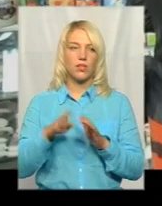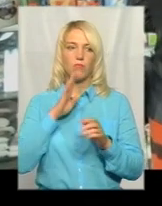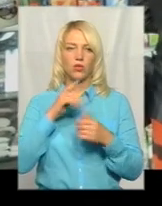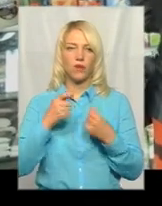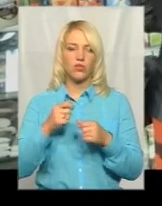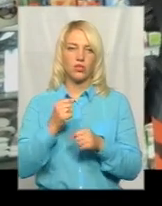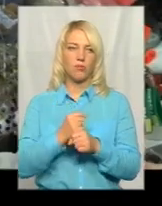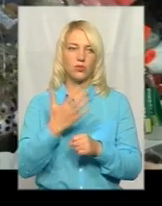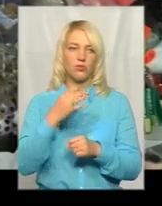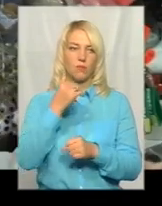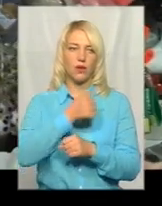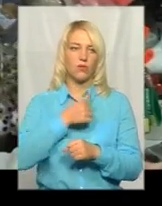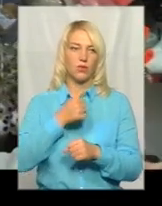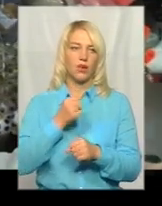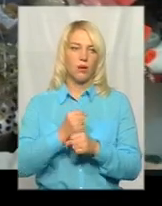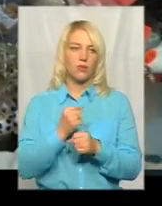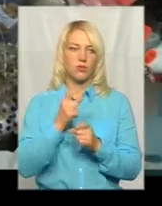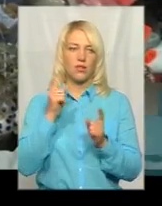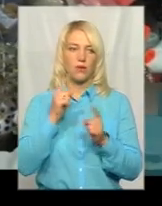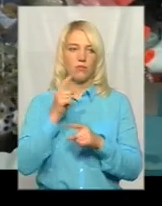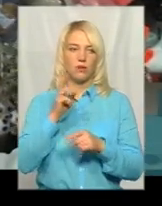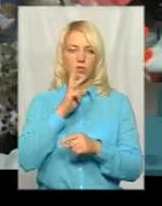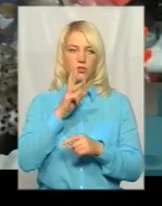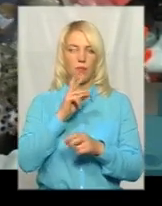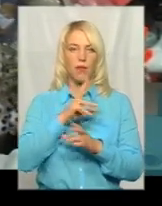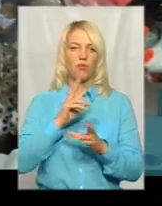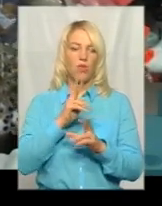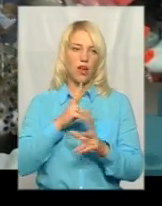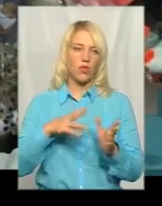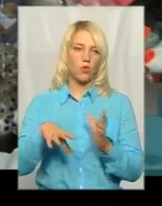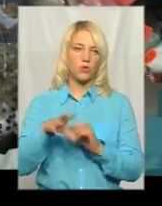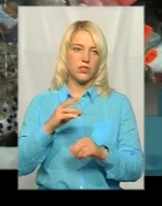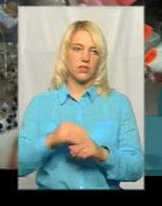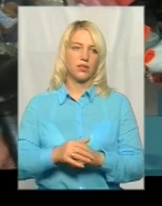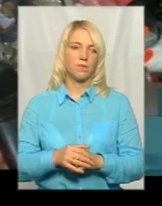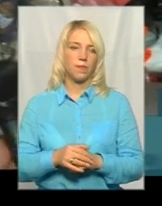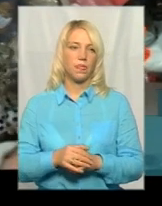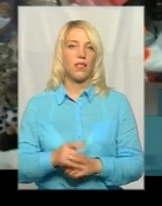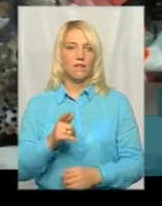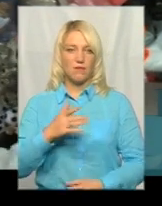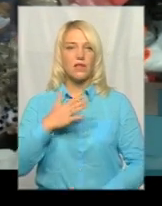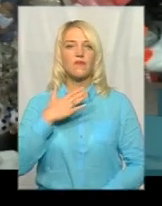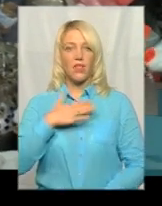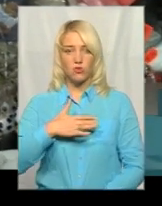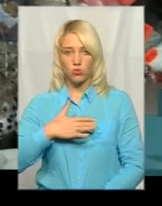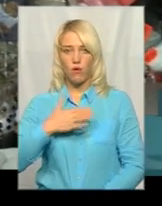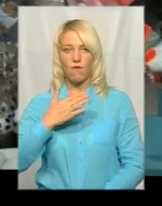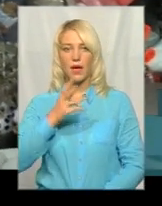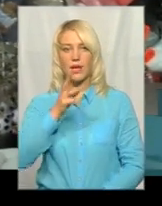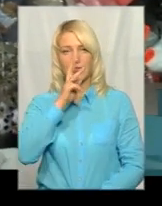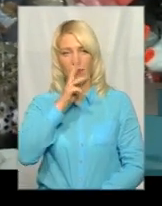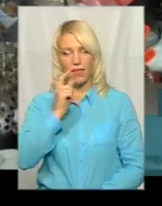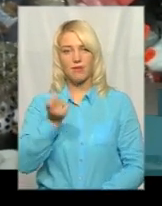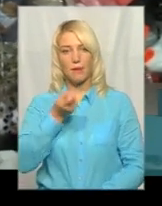Кляшторна працює 5 років. Працює на мінімальну зарплату, так як і всі, напевно. Що вас влаштовує мінімальна зарплата? А